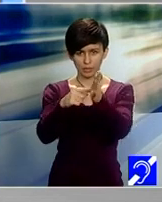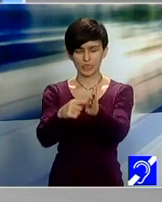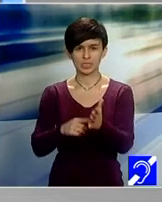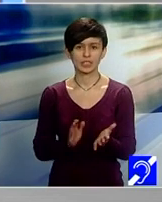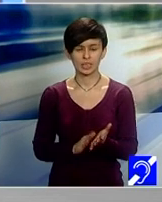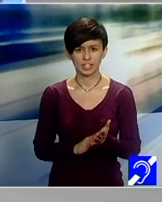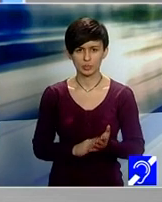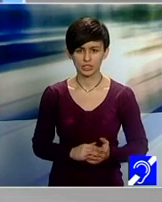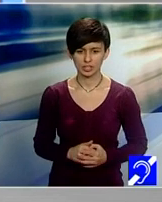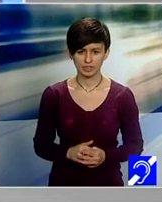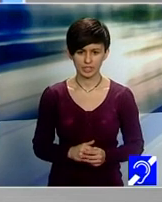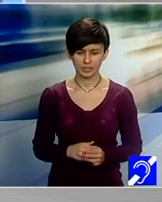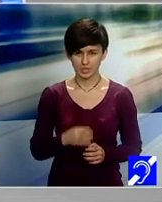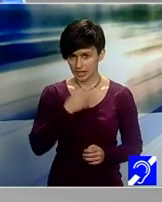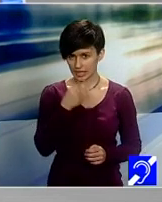legii care spunea că